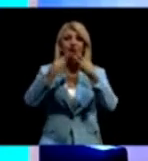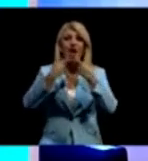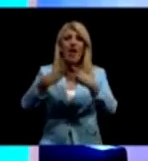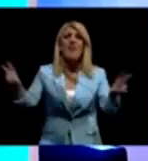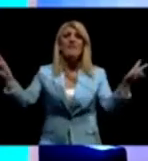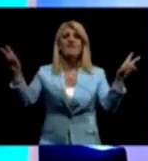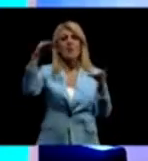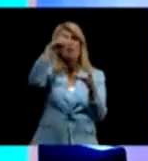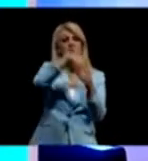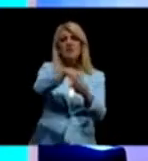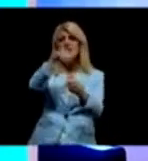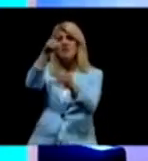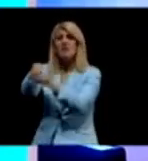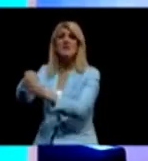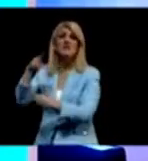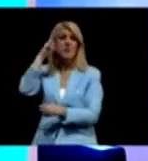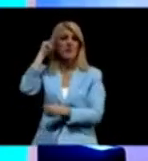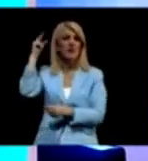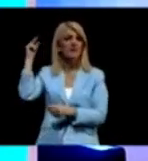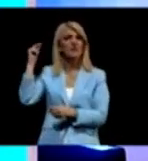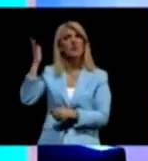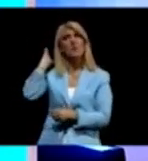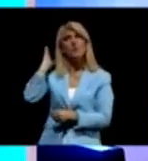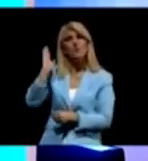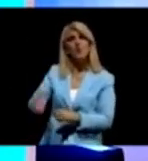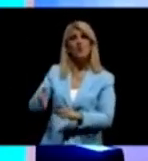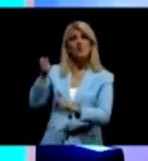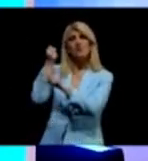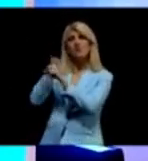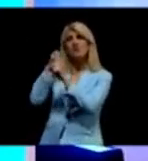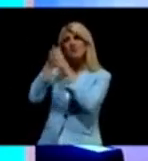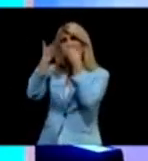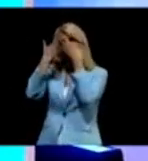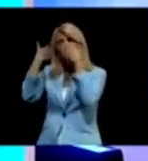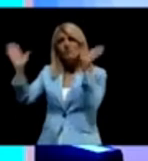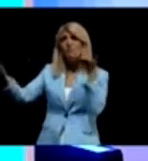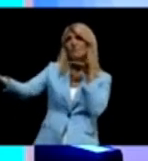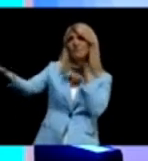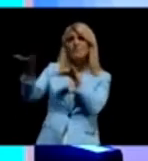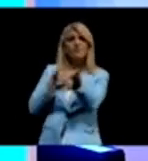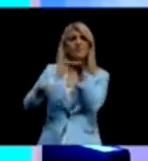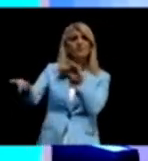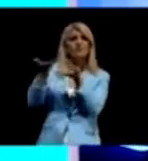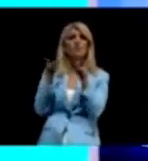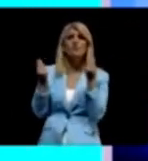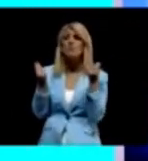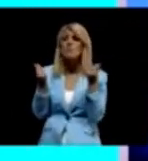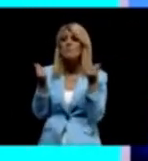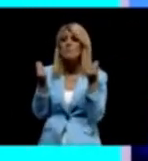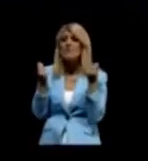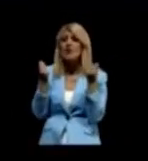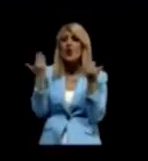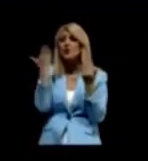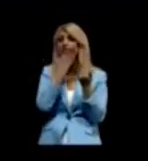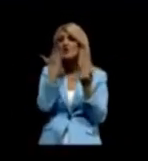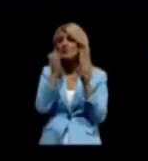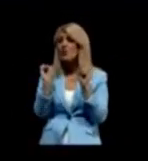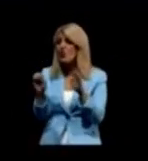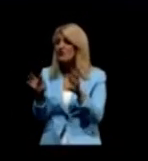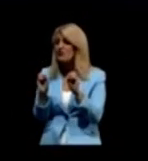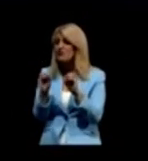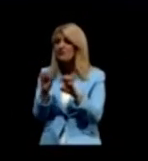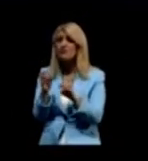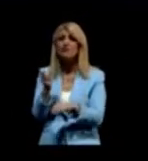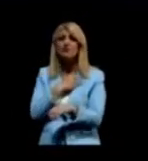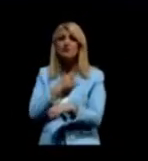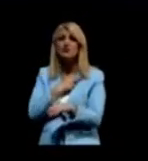να μπορούν πράγματι να διεκδικήσουν την εξωστρέφεια και να παρέχουν ποιοτικές σπουδές για όλους τους φοιτητές και